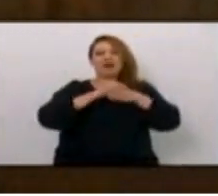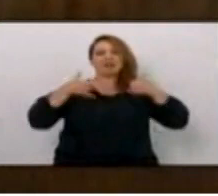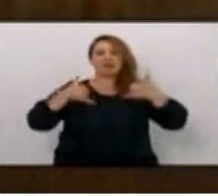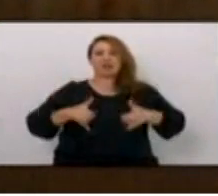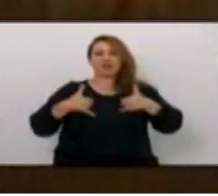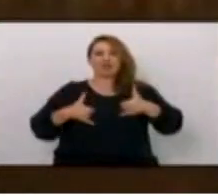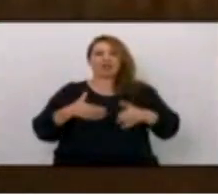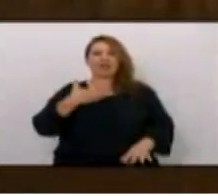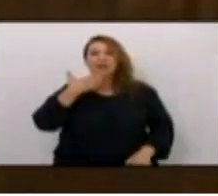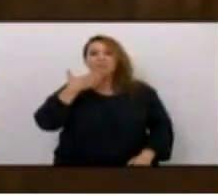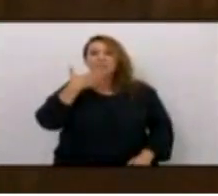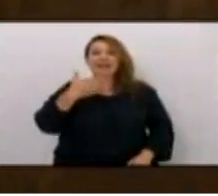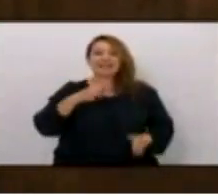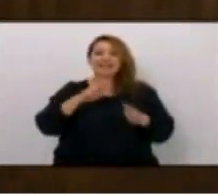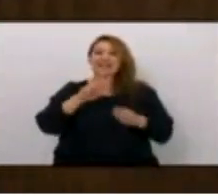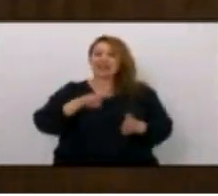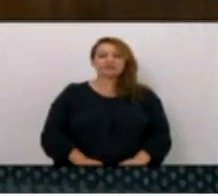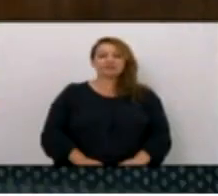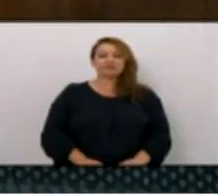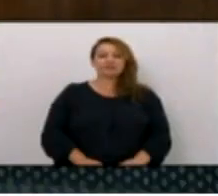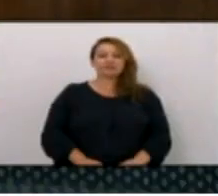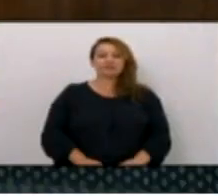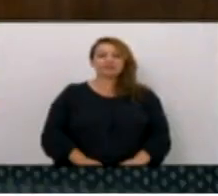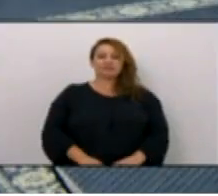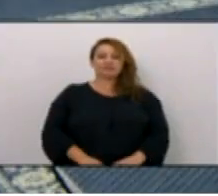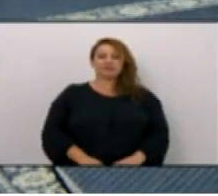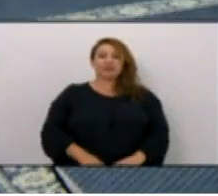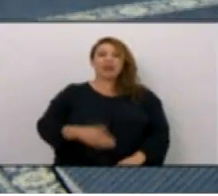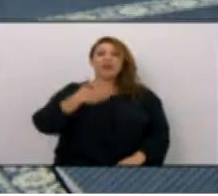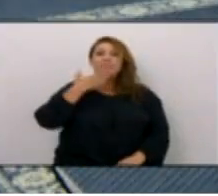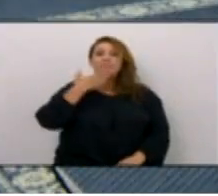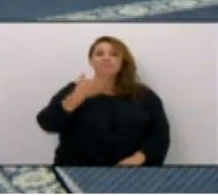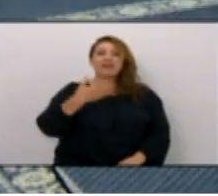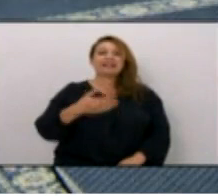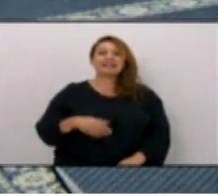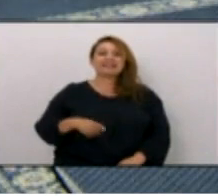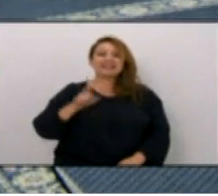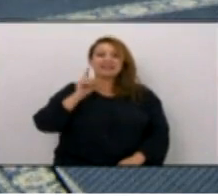والتنمية وحركة النهضة، وهناك أيضا أحزاب راديكالية يسارية على غرار